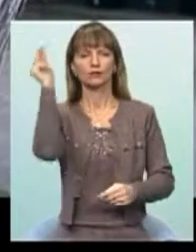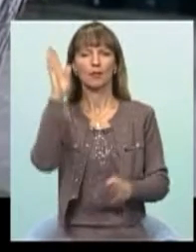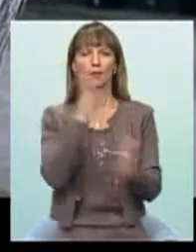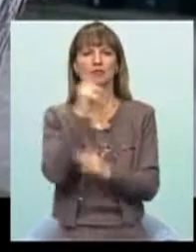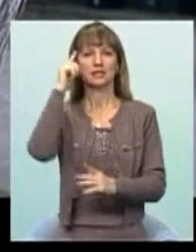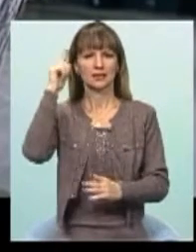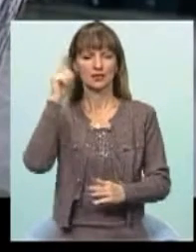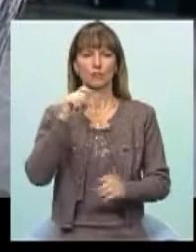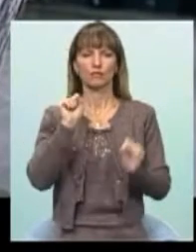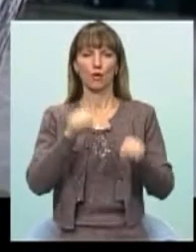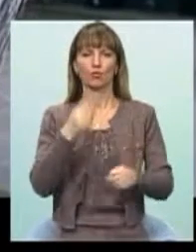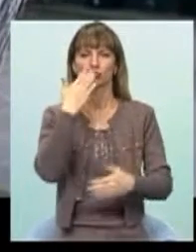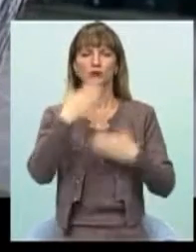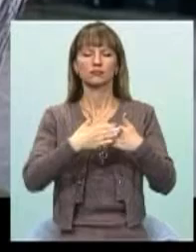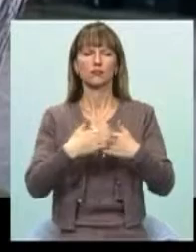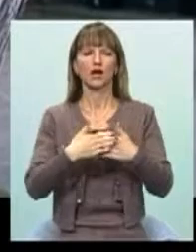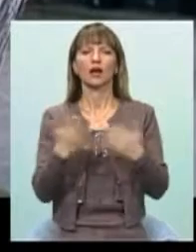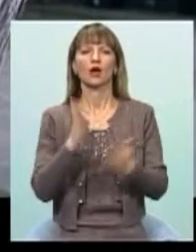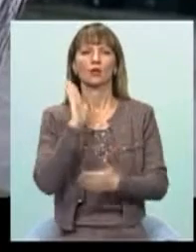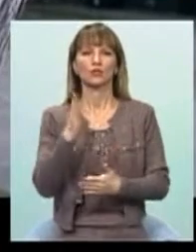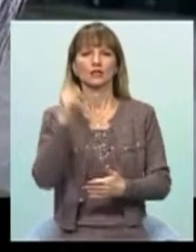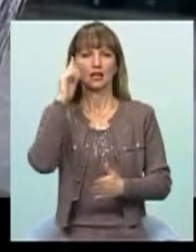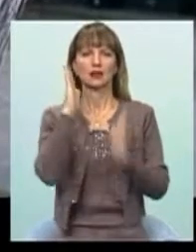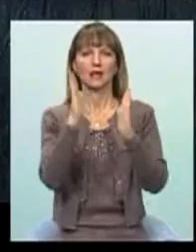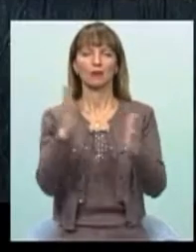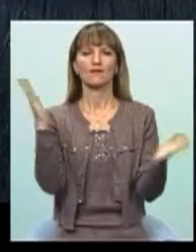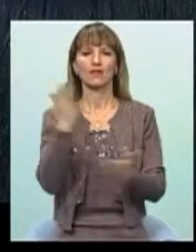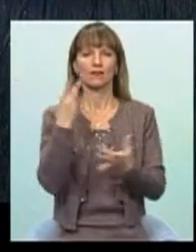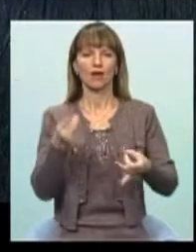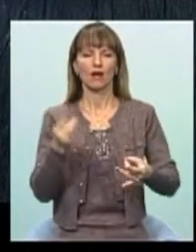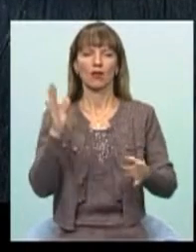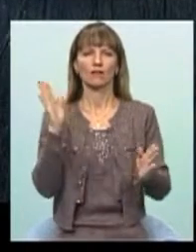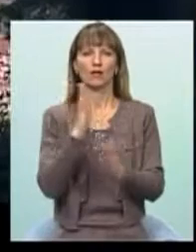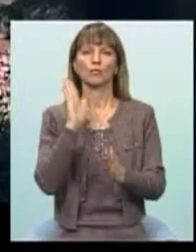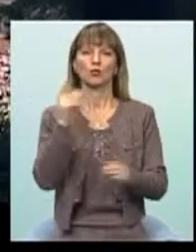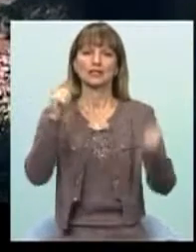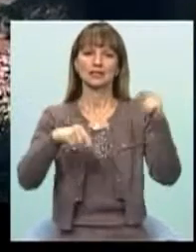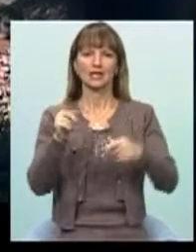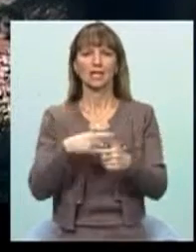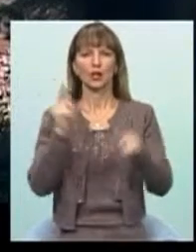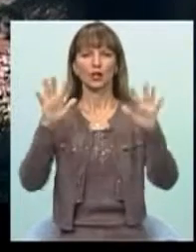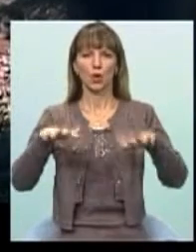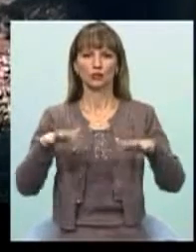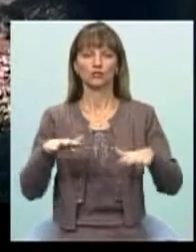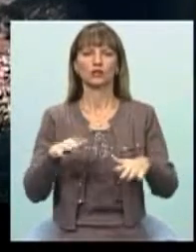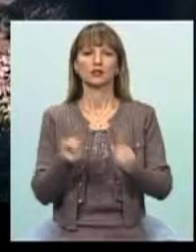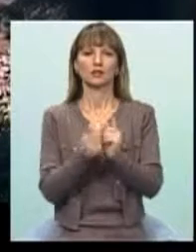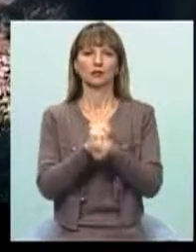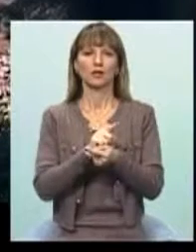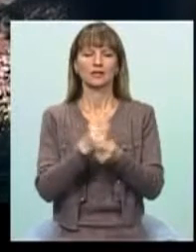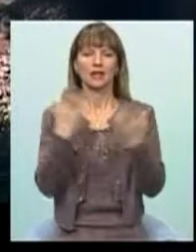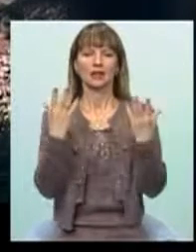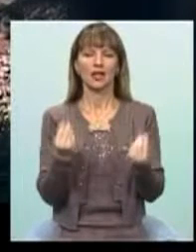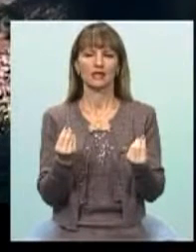її передбачити. Вони знають напрям вітру, вологість повітря, чи буде сніг або дощ, і чи зміниться через декілька днів